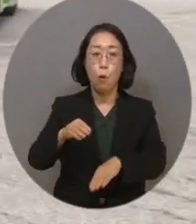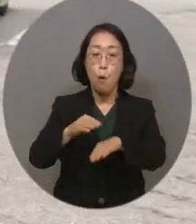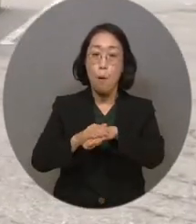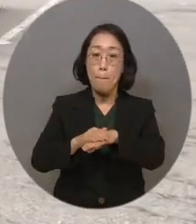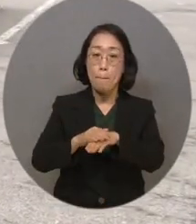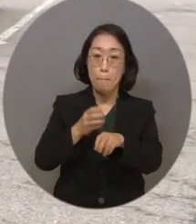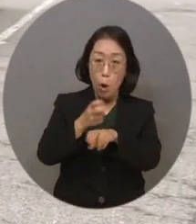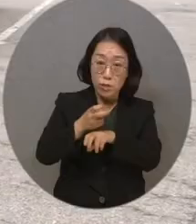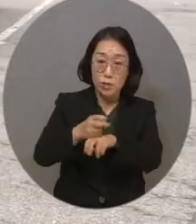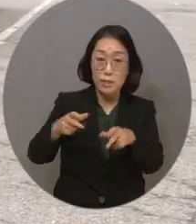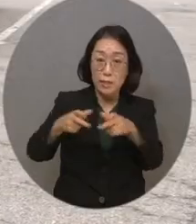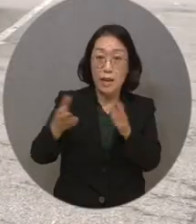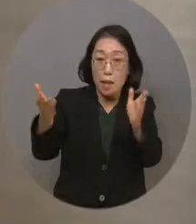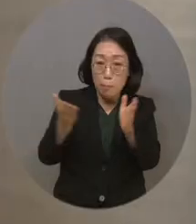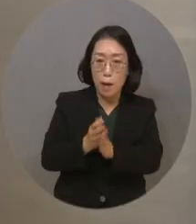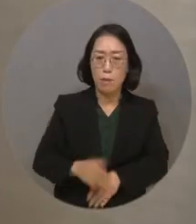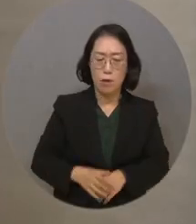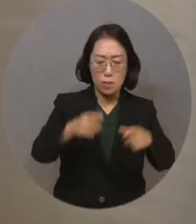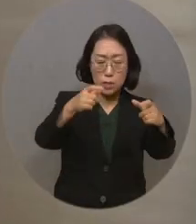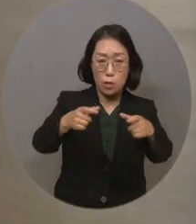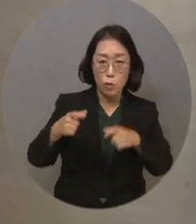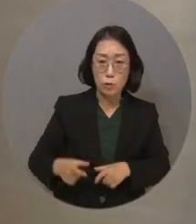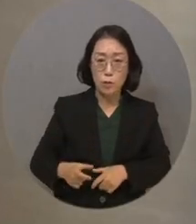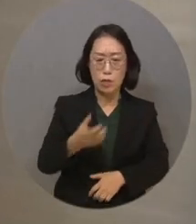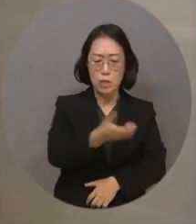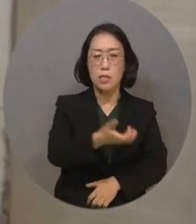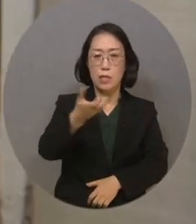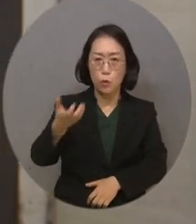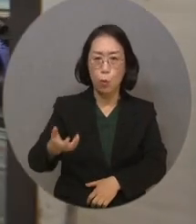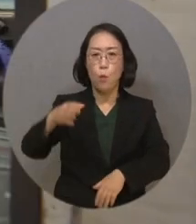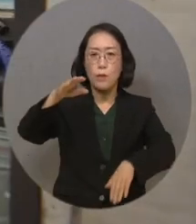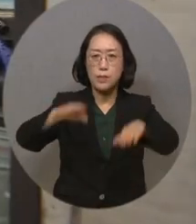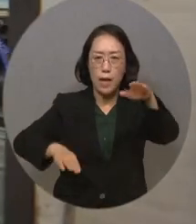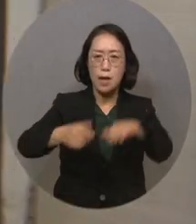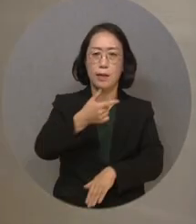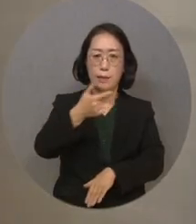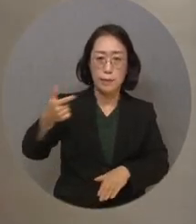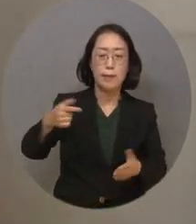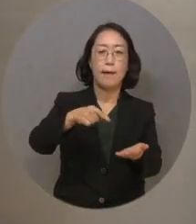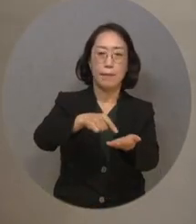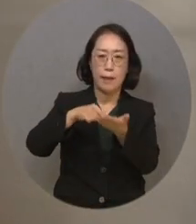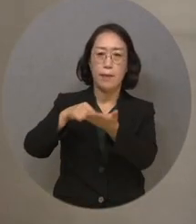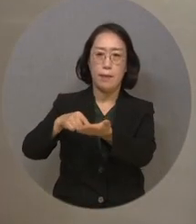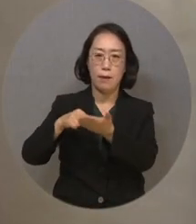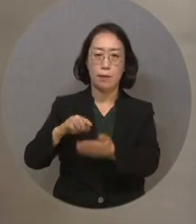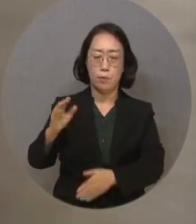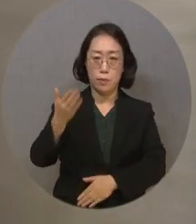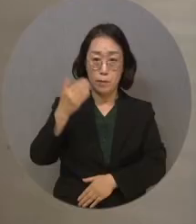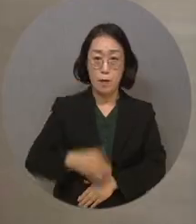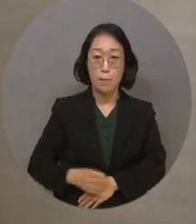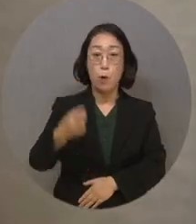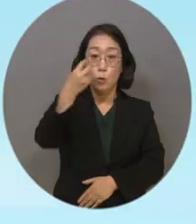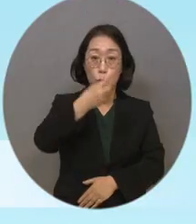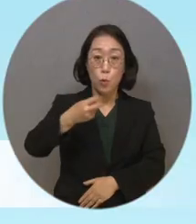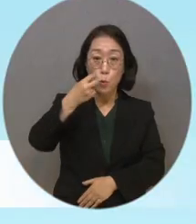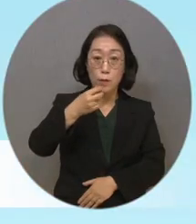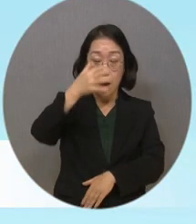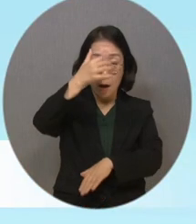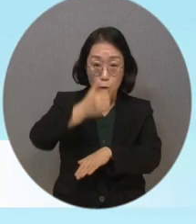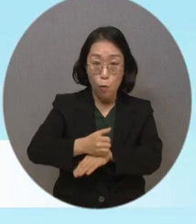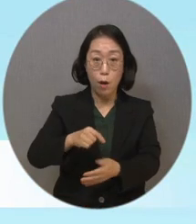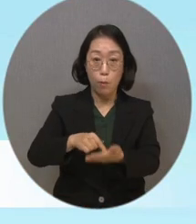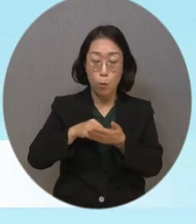격차를 보이며 지역간 장애인 이동 수준에 차이가 있는 것으로 나타났습니다 이번 조사에 대해 한국